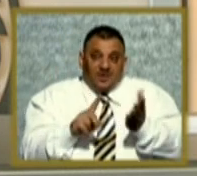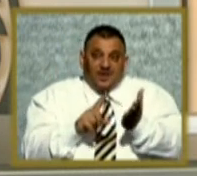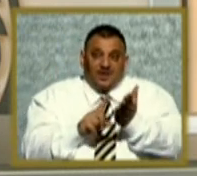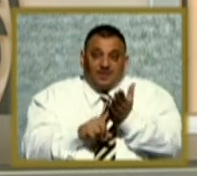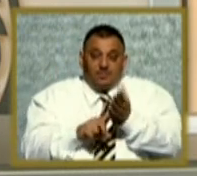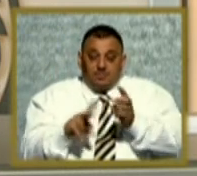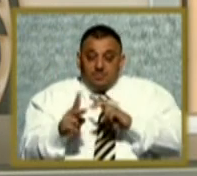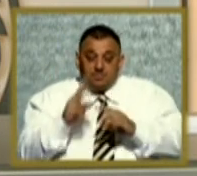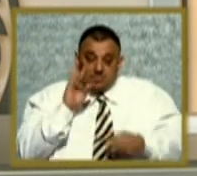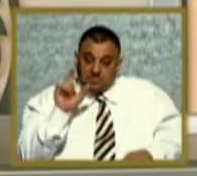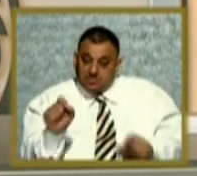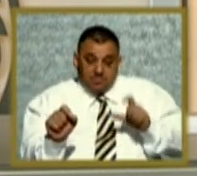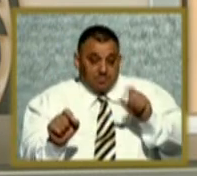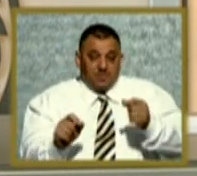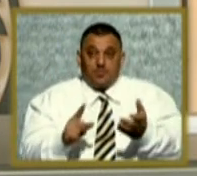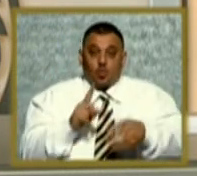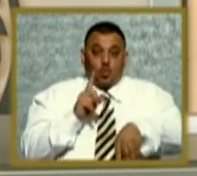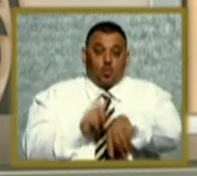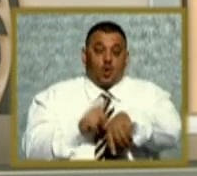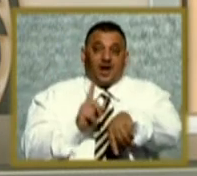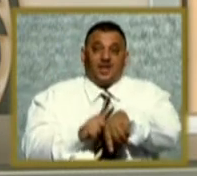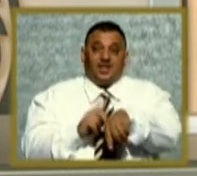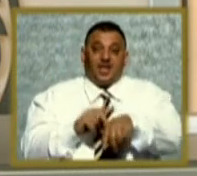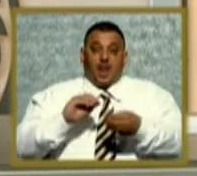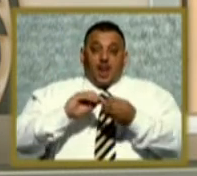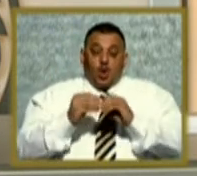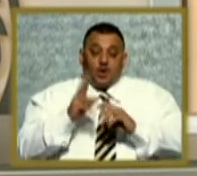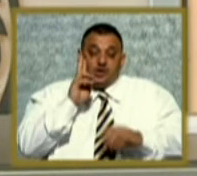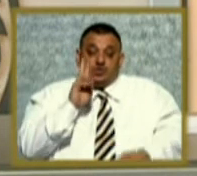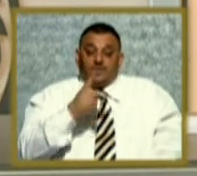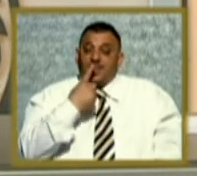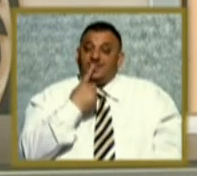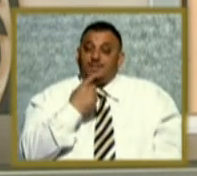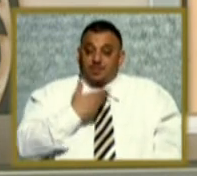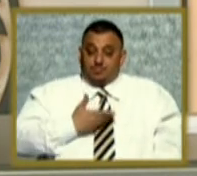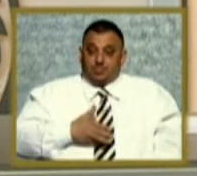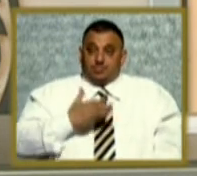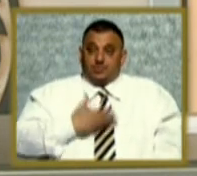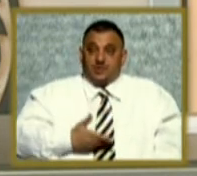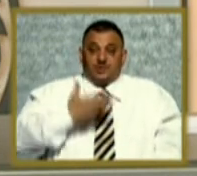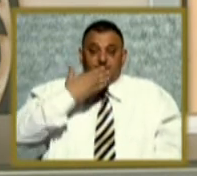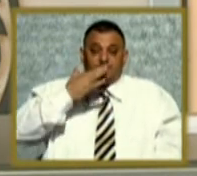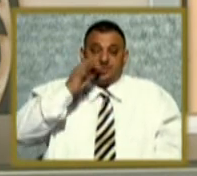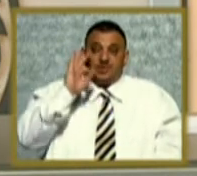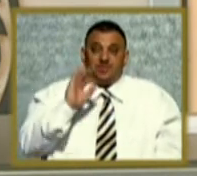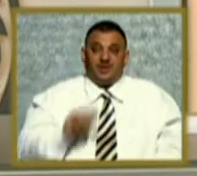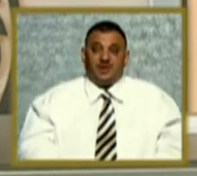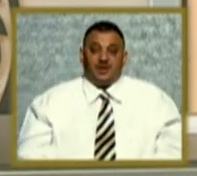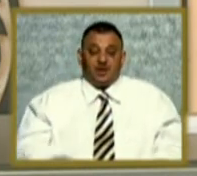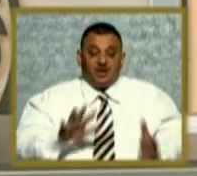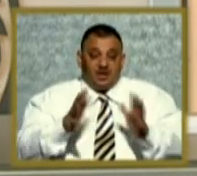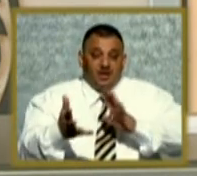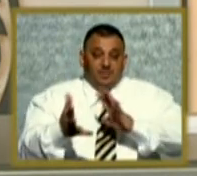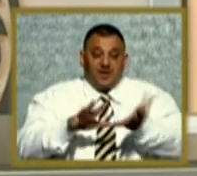أن تميز في الوقت وتميز في الدم فتعمل بالتمييز ولله الحمد، وإذا كان اضطرب عندها